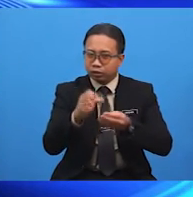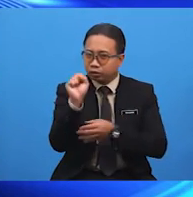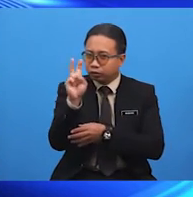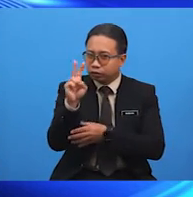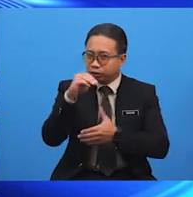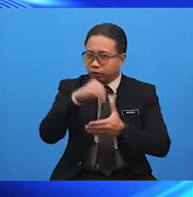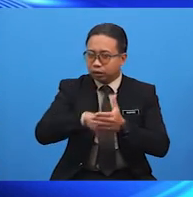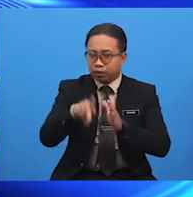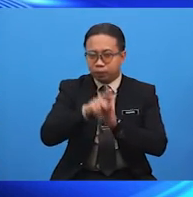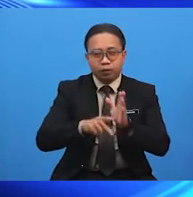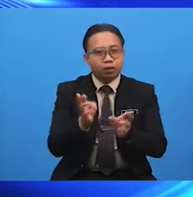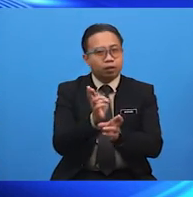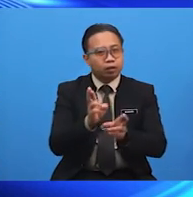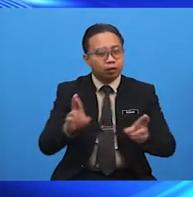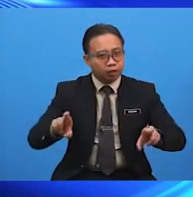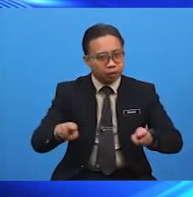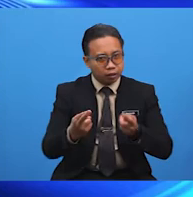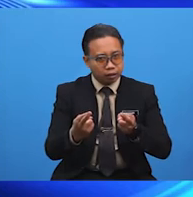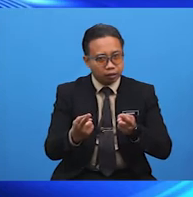bidang perekaan, iaitu